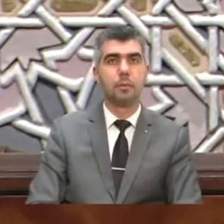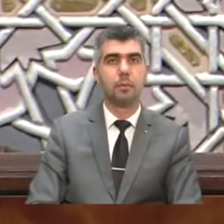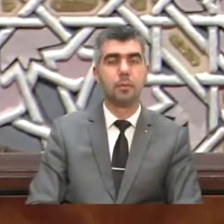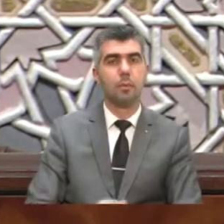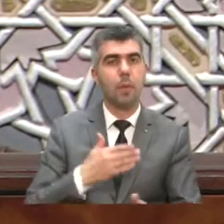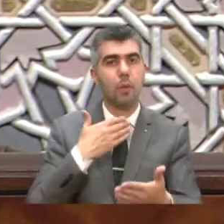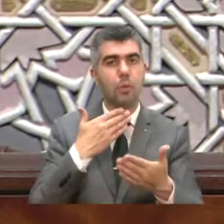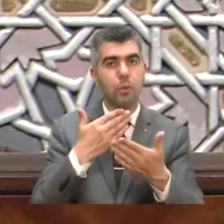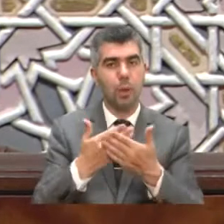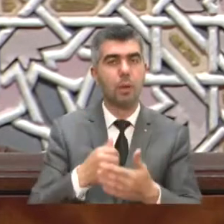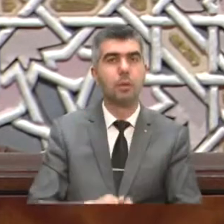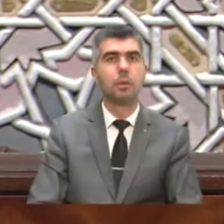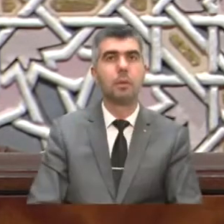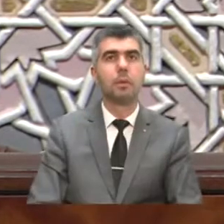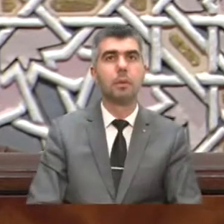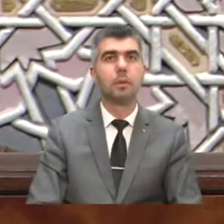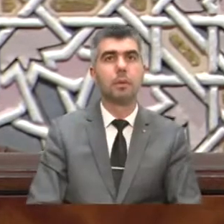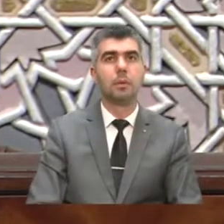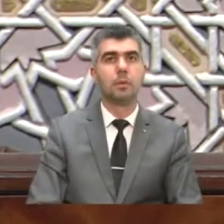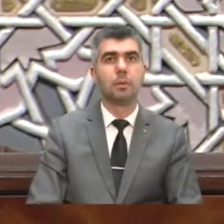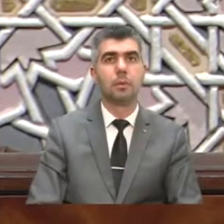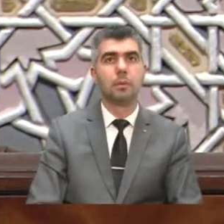شكرا سيدة النائبة.